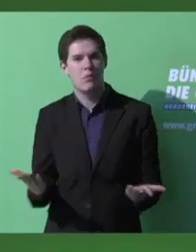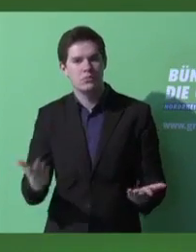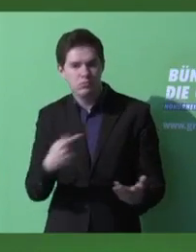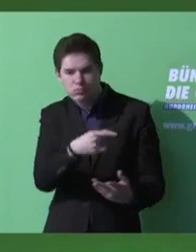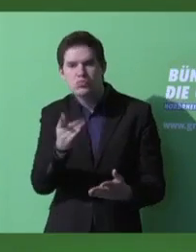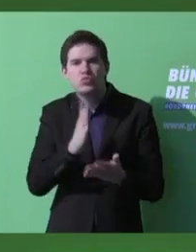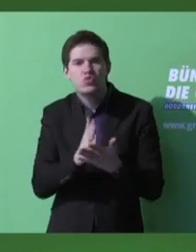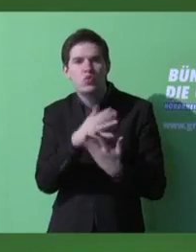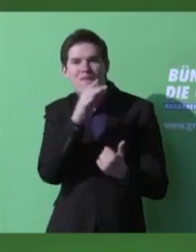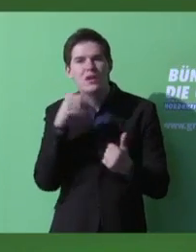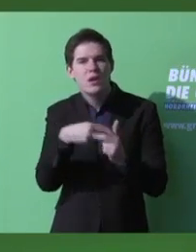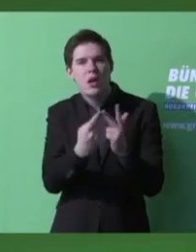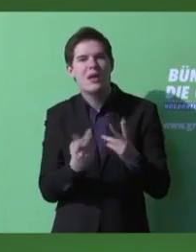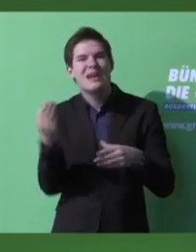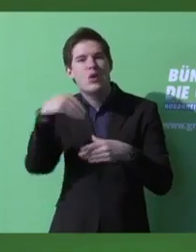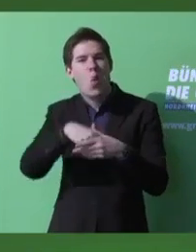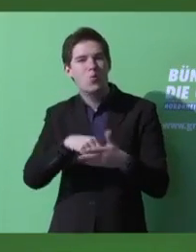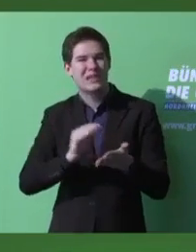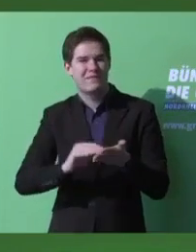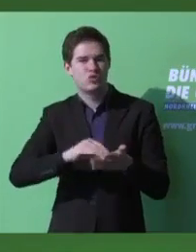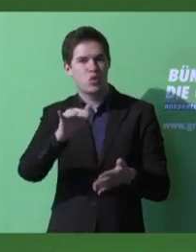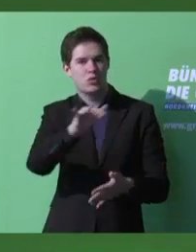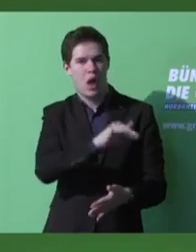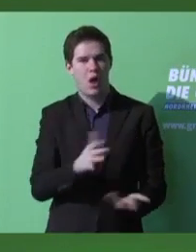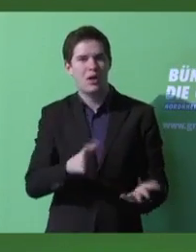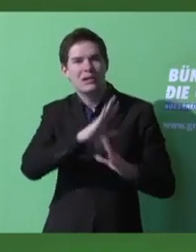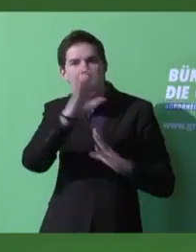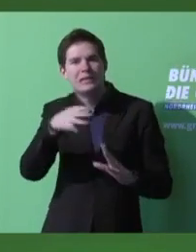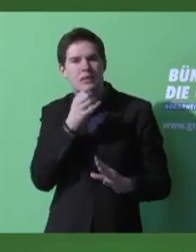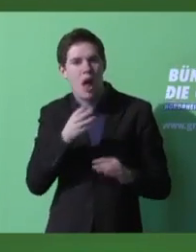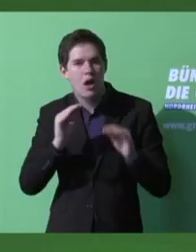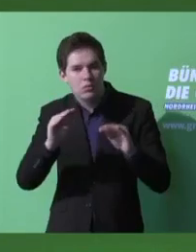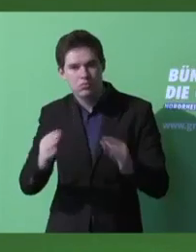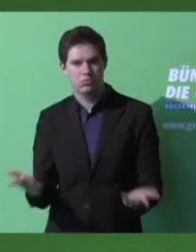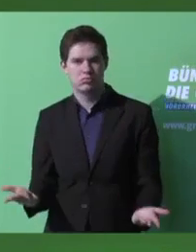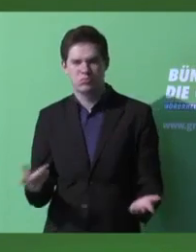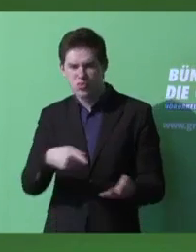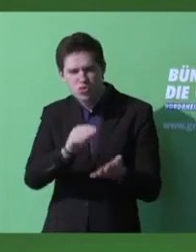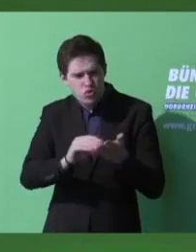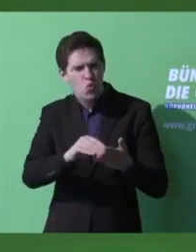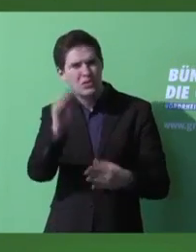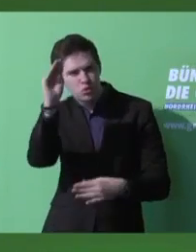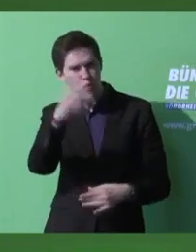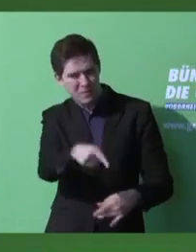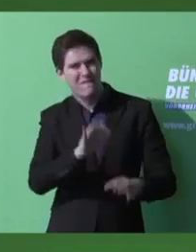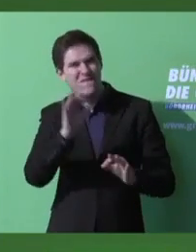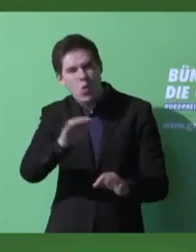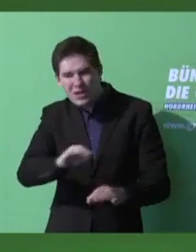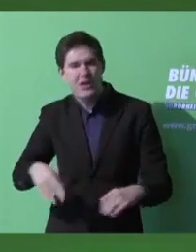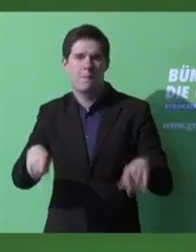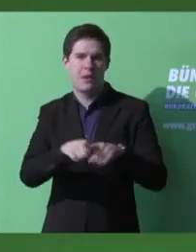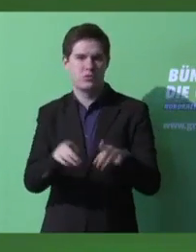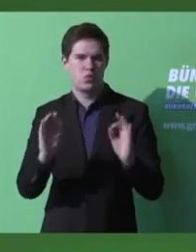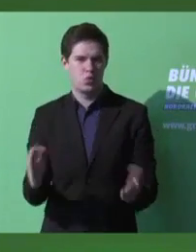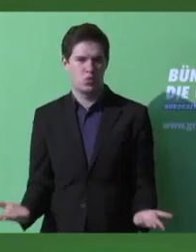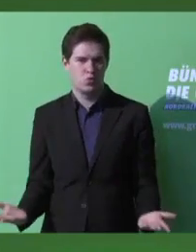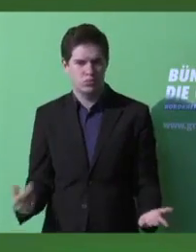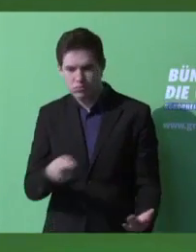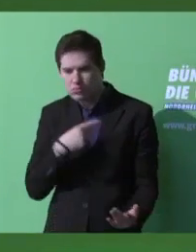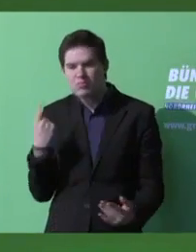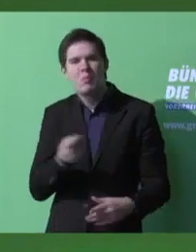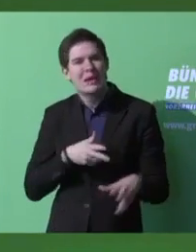inklusiv angelegt werden. Das sind Schulen, die ganztags arbeiten. Das sind Schulen der Zukunft, die gut sind für unsere Kinder und für die Zukunft